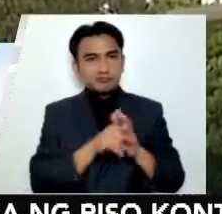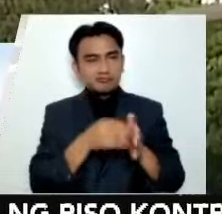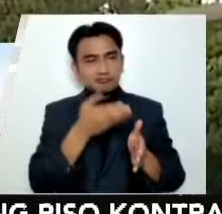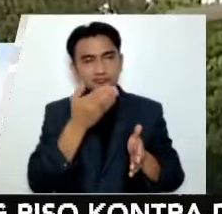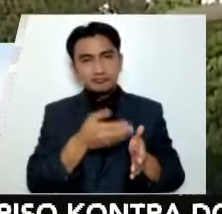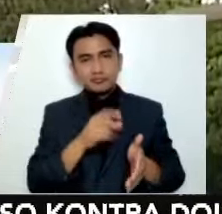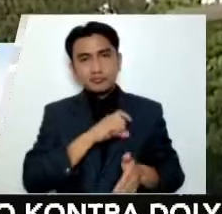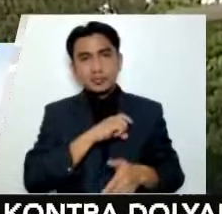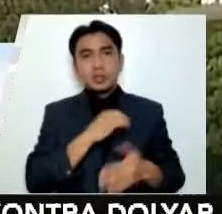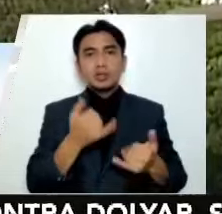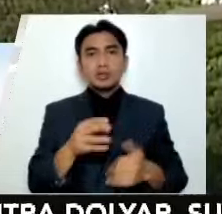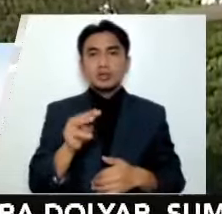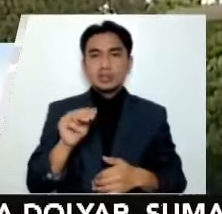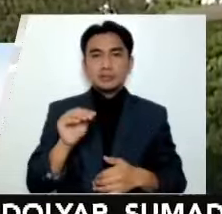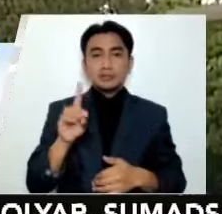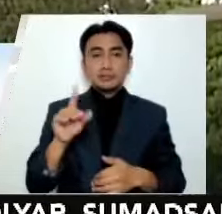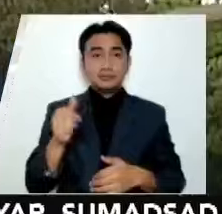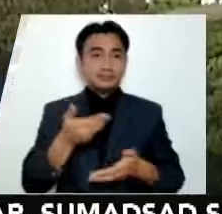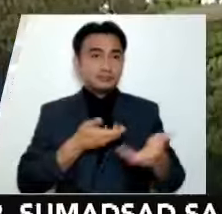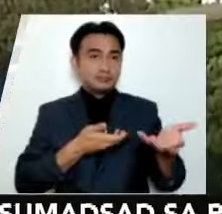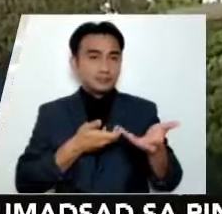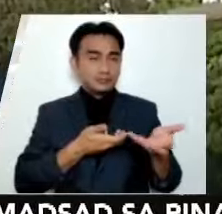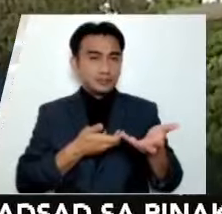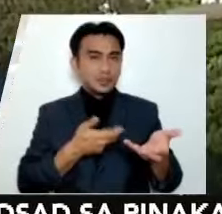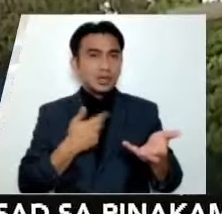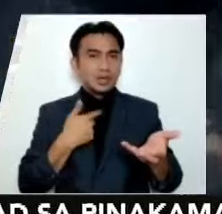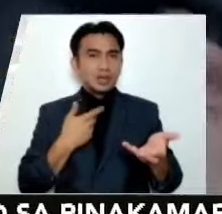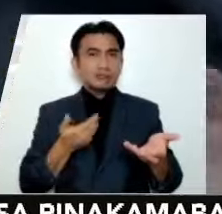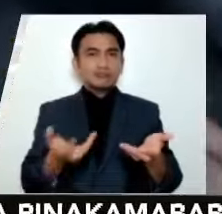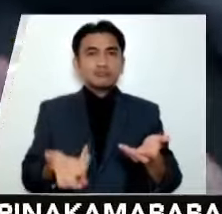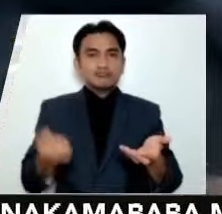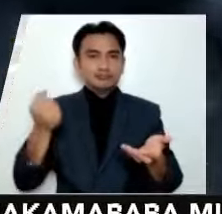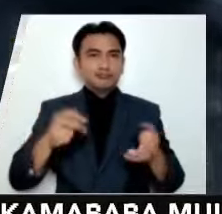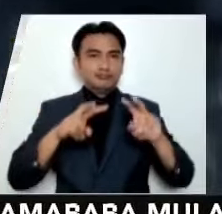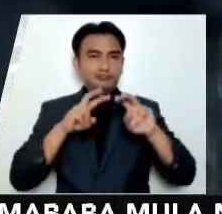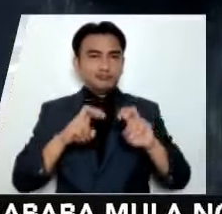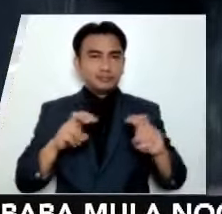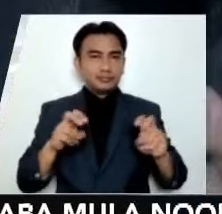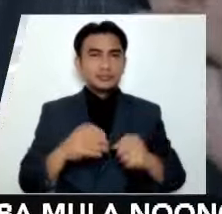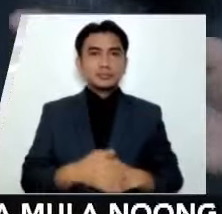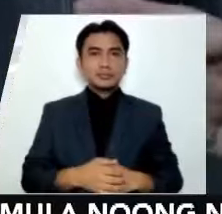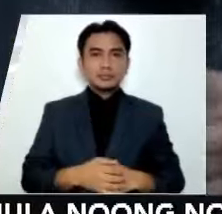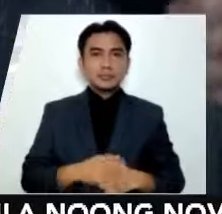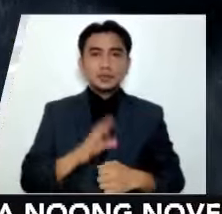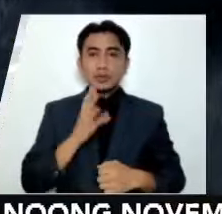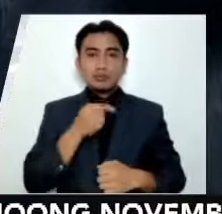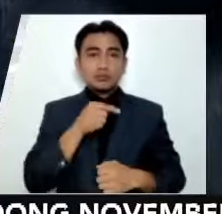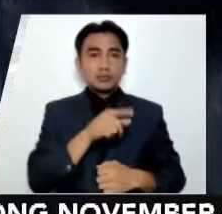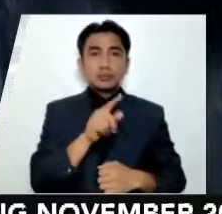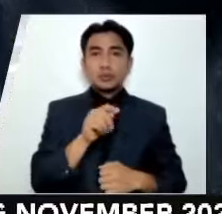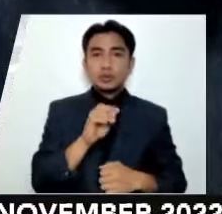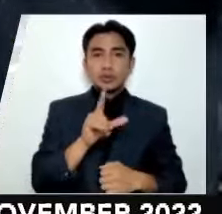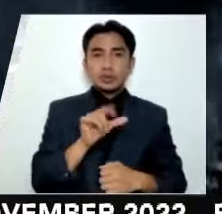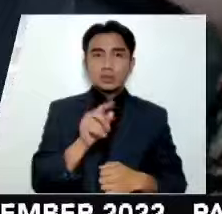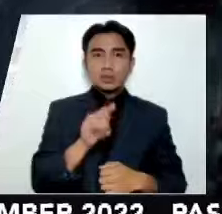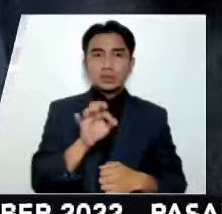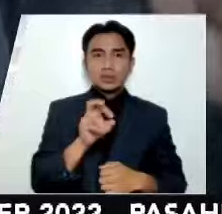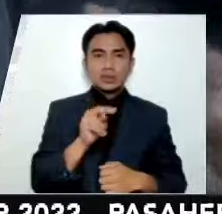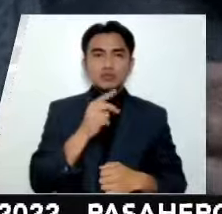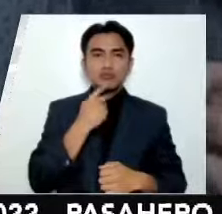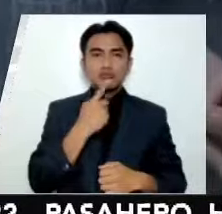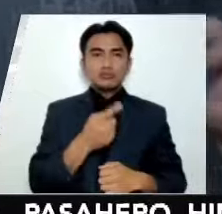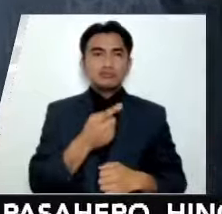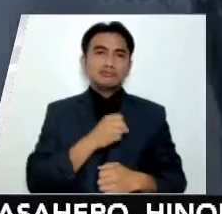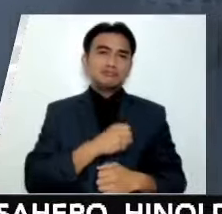at magsasagawa rin ng sariling investigasyon. Humingi ng paumanhin si Tolentino. Depensa niya, walang kinalaman ang